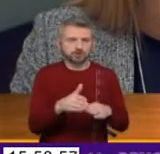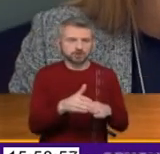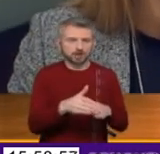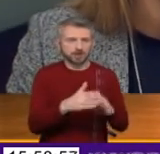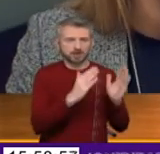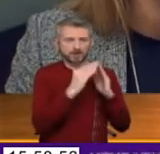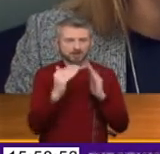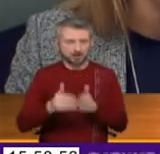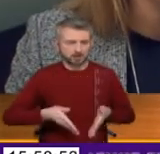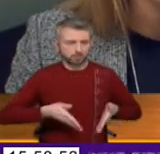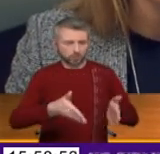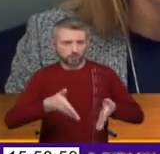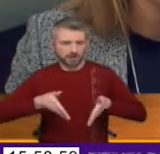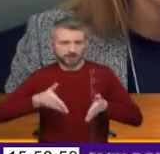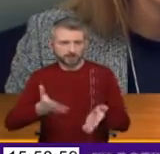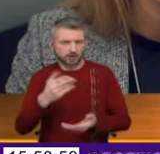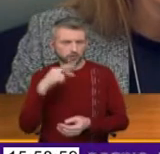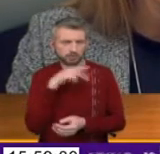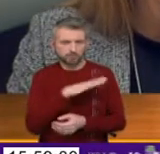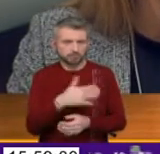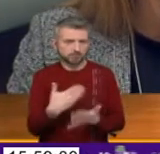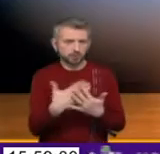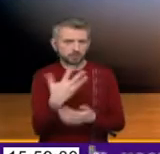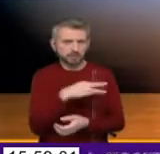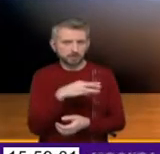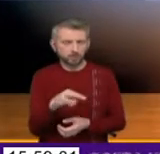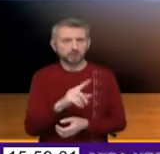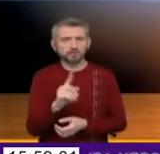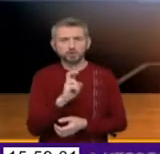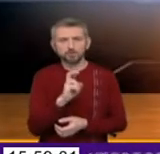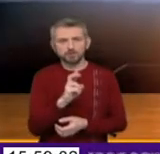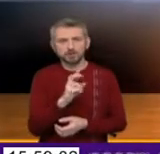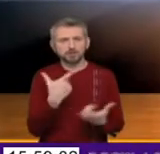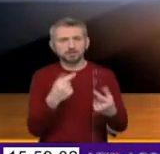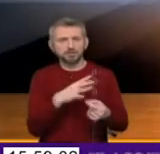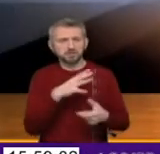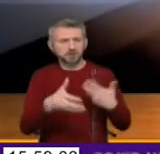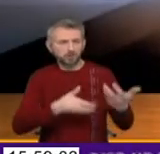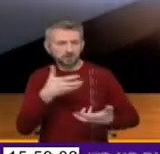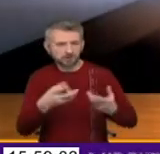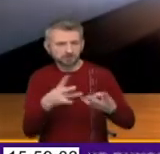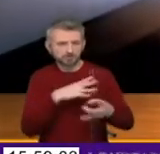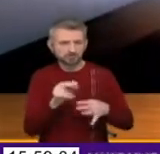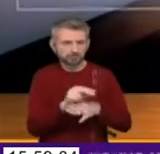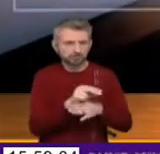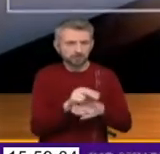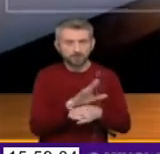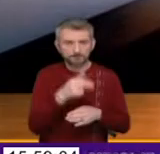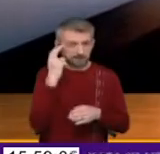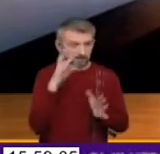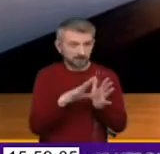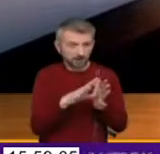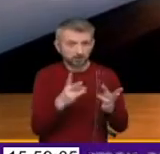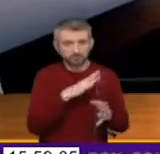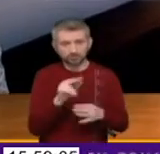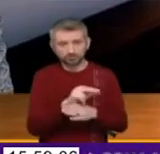проїздів. Так, якщо не помиляюся, близько 5 мільйонів на те, щоб там десь було розриття, треба було після Києва-Нерго, треба